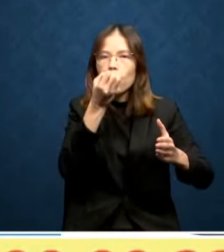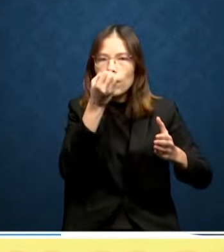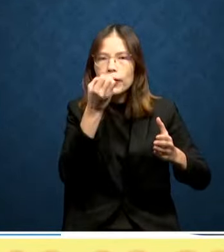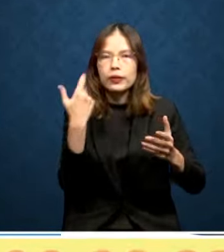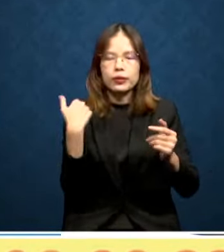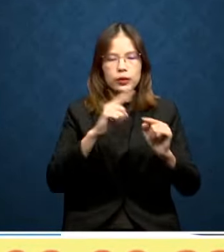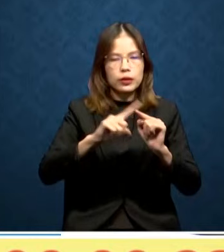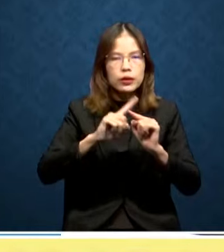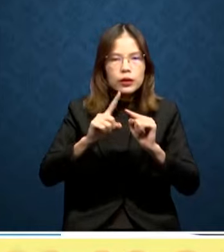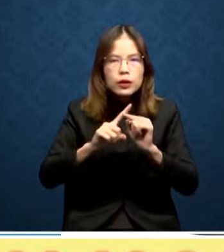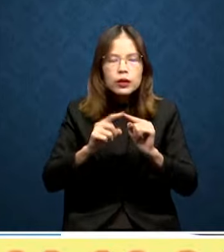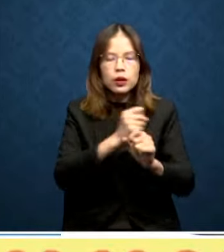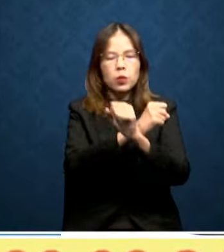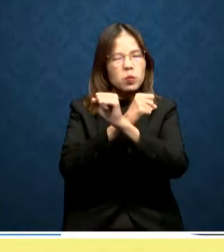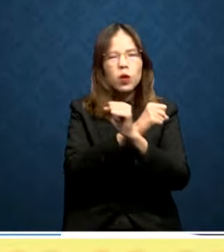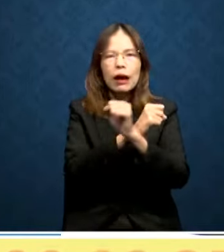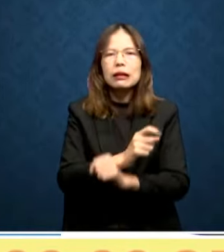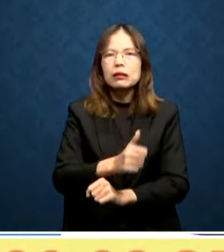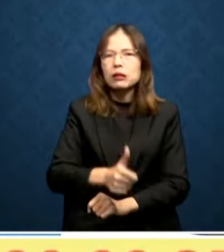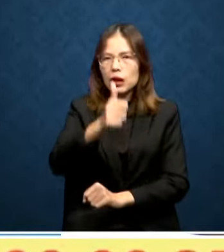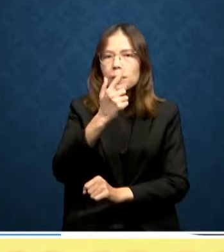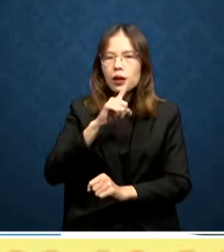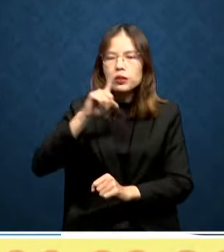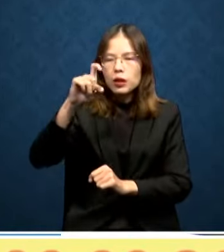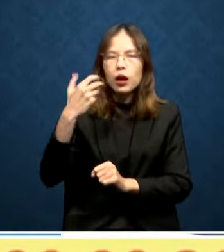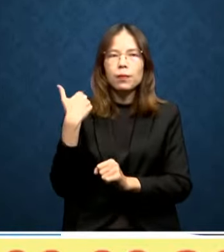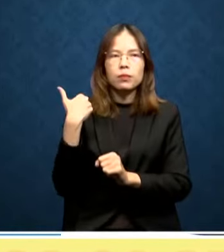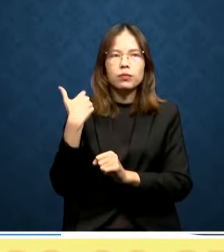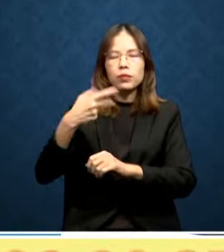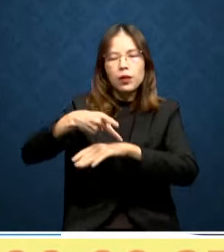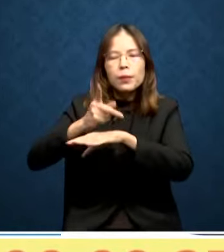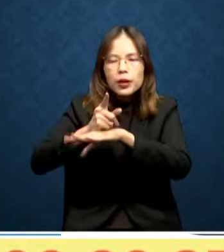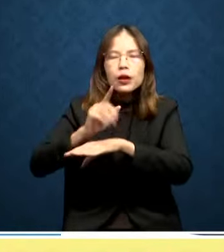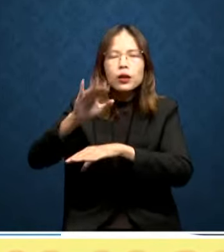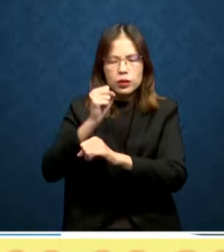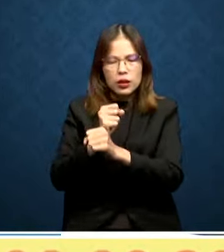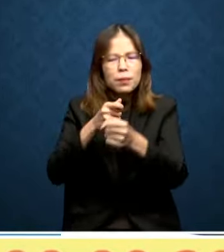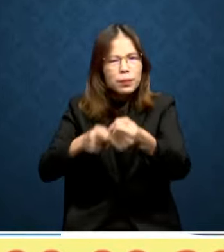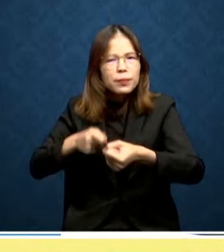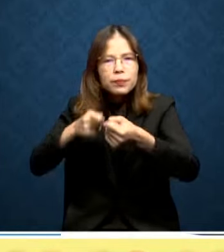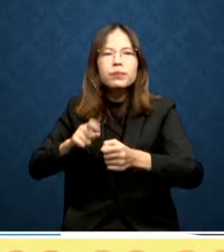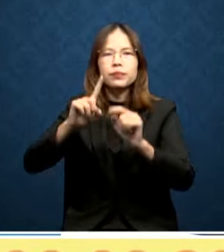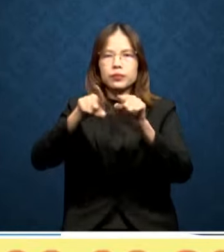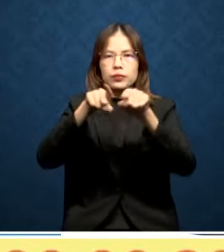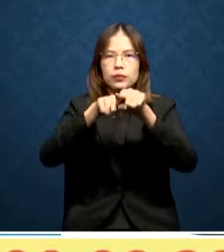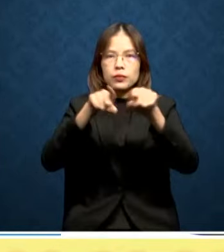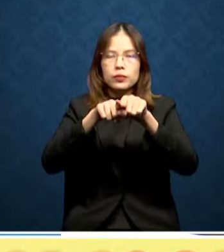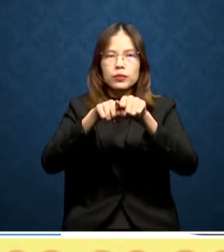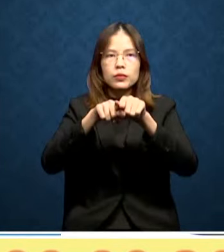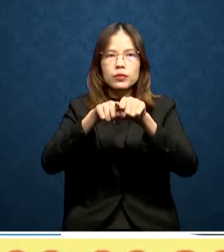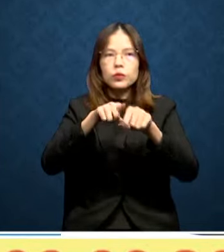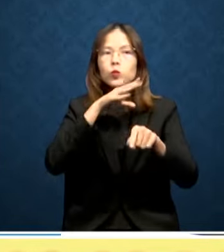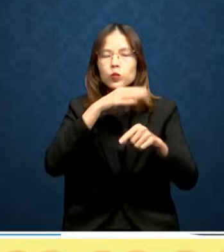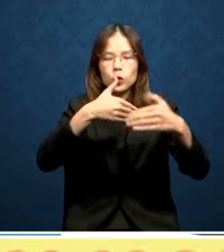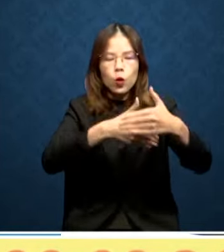Foodหรือ SafetyFoodได้ไหมท่านประธานมงคลเองก็ทำเรื่องของเกษตรอินทรีย์เราอยากจะให้ระ